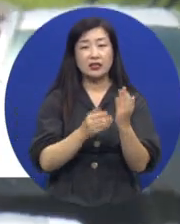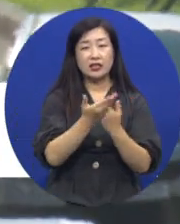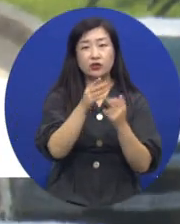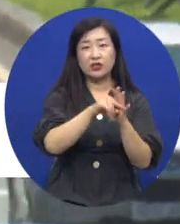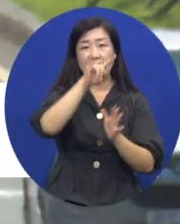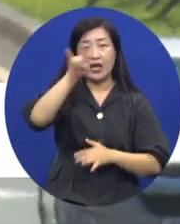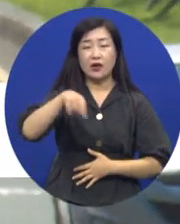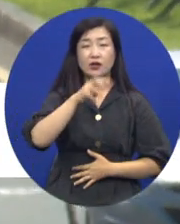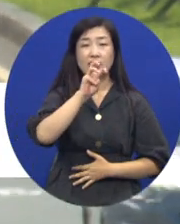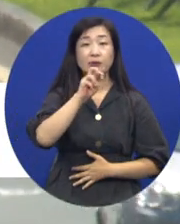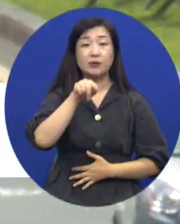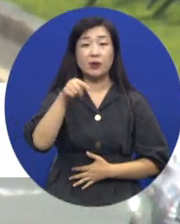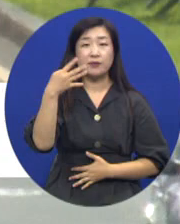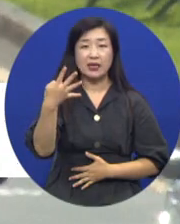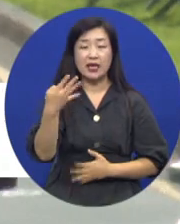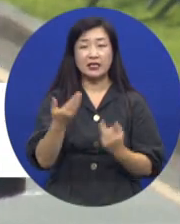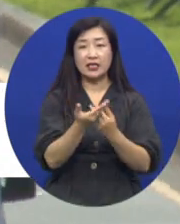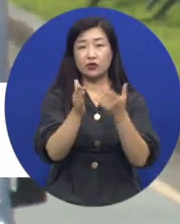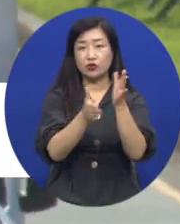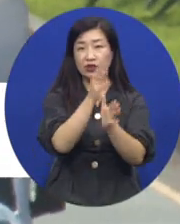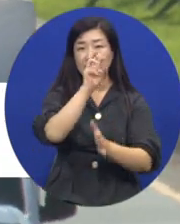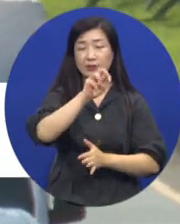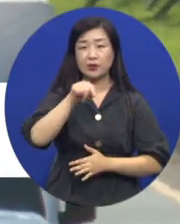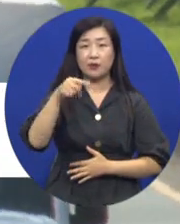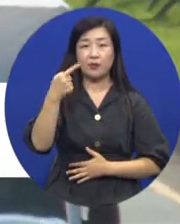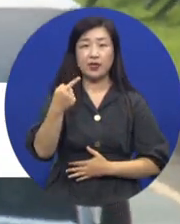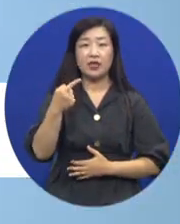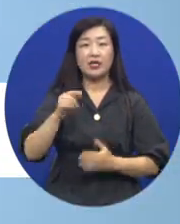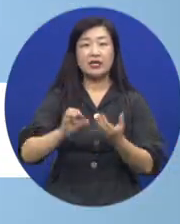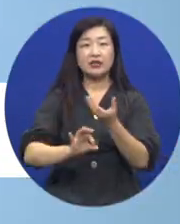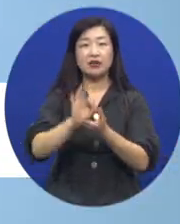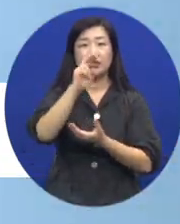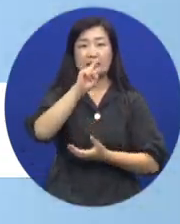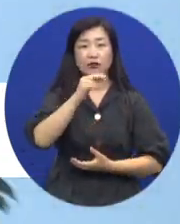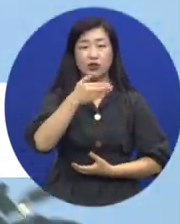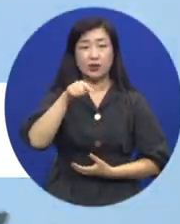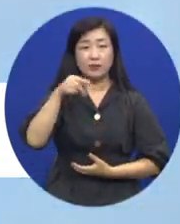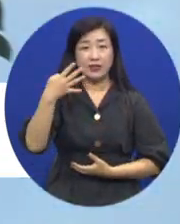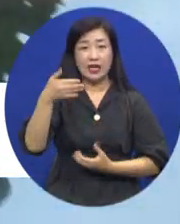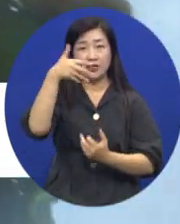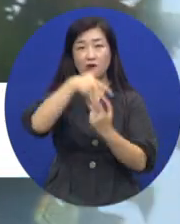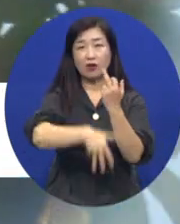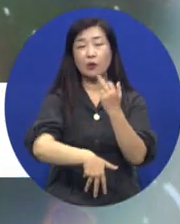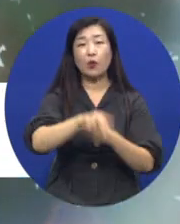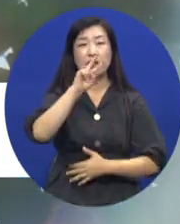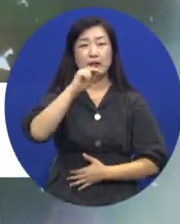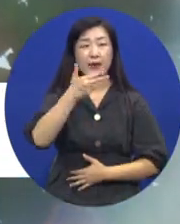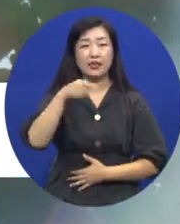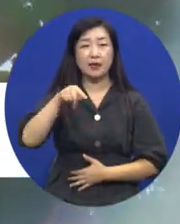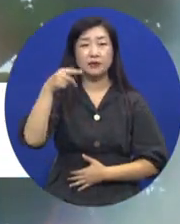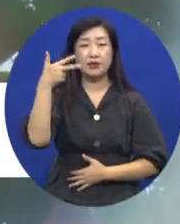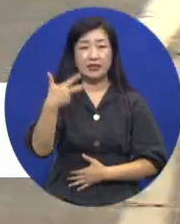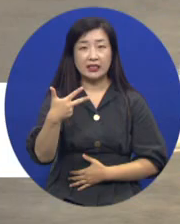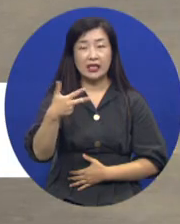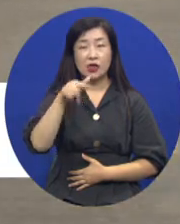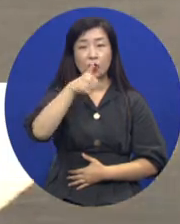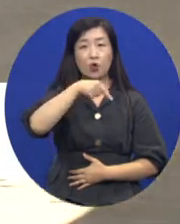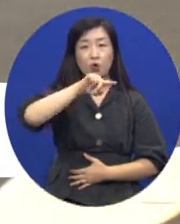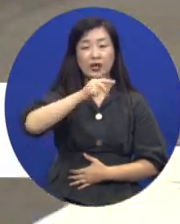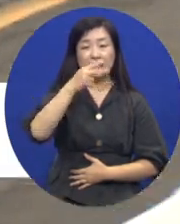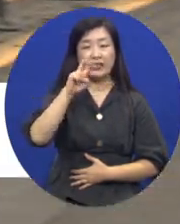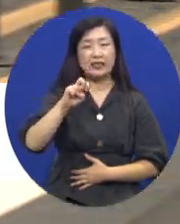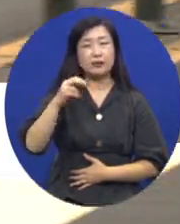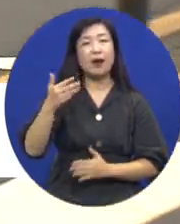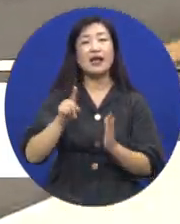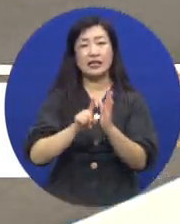애월 30.4도, 제주시 30.1, 성산 29.4, 서귀포 28.7, 고산